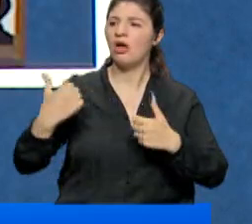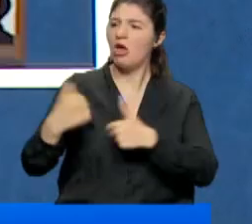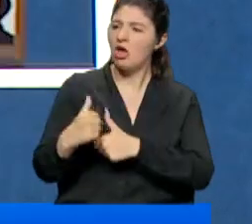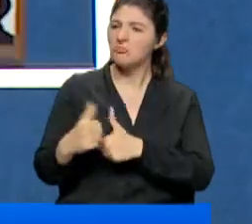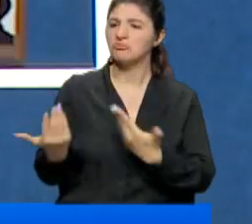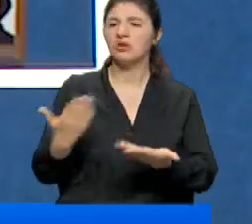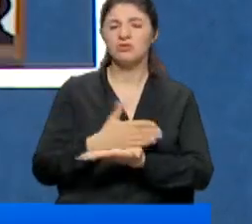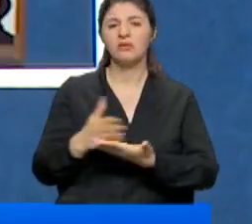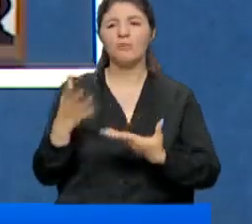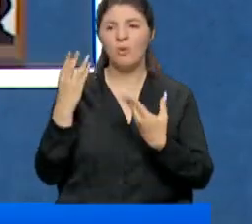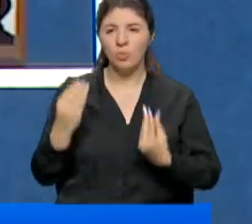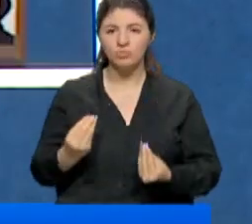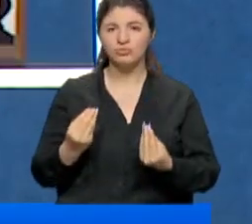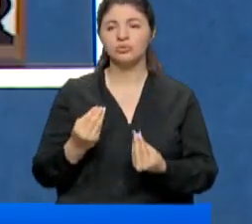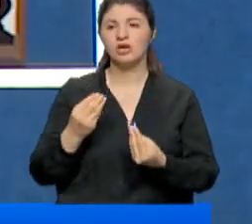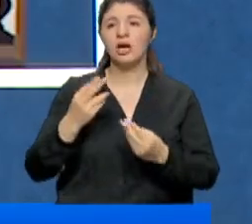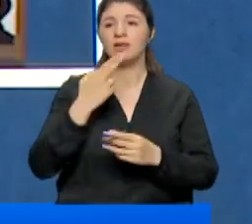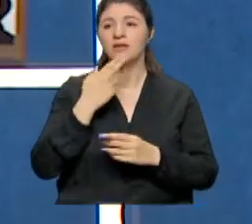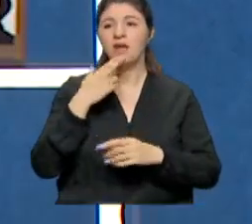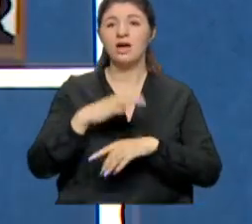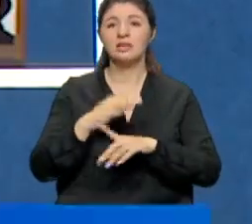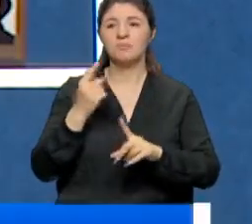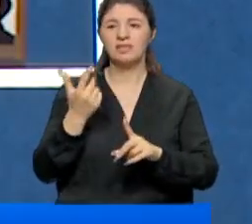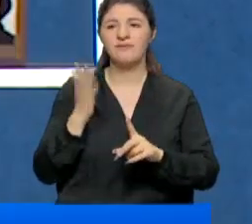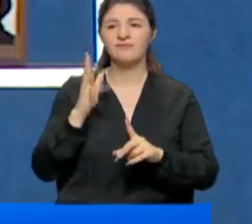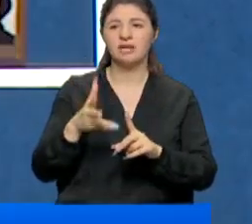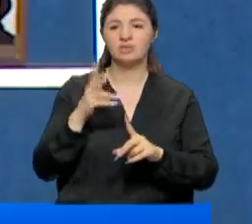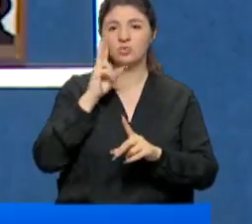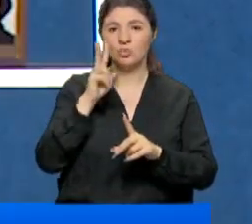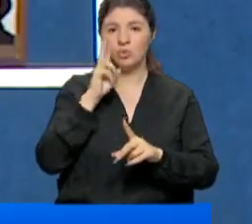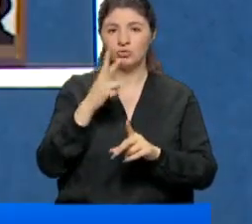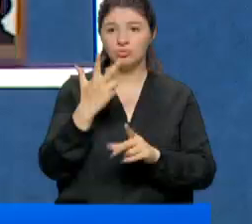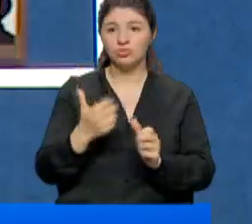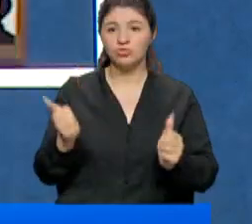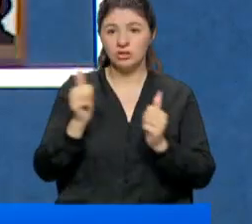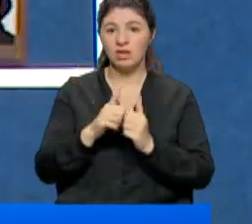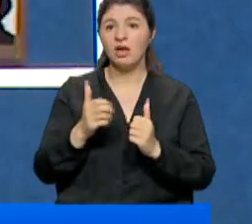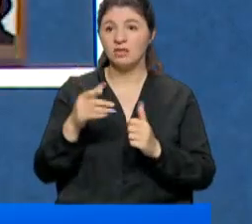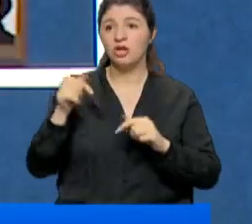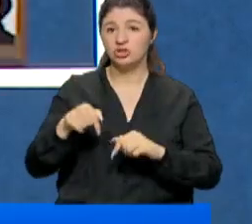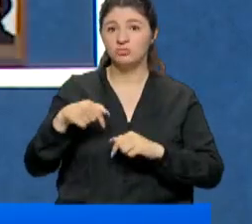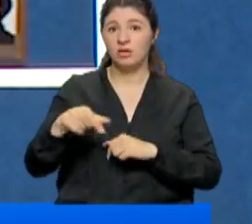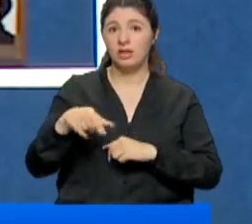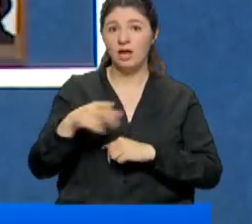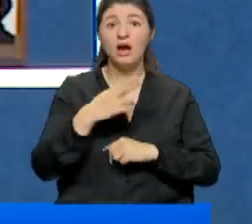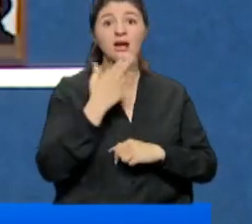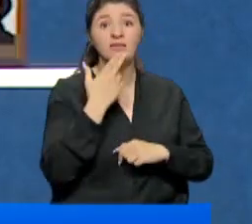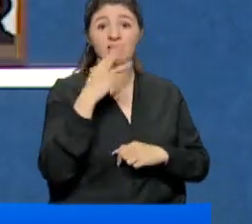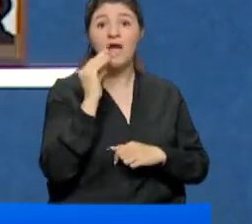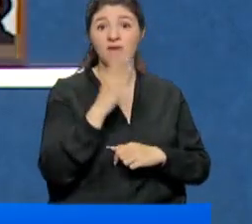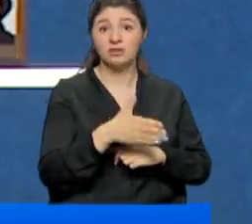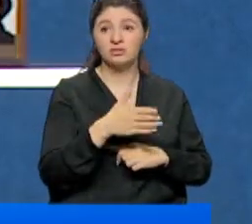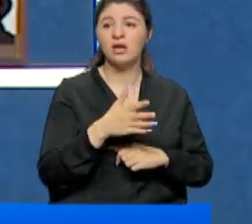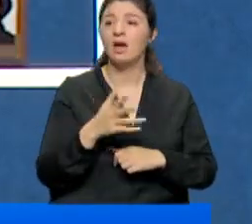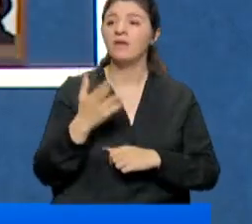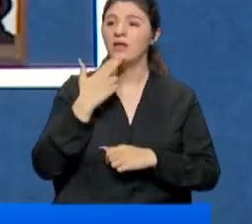evliliklerini sürdüre bildikleri kadın hastalarımıza biraz daha fazla görüyoruz üç kat şimdilerde kadınlarda daha